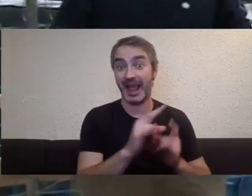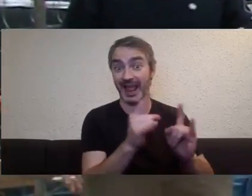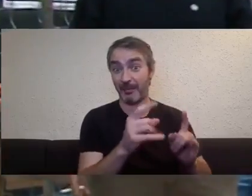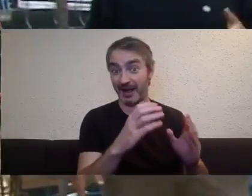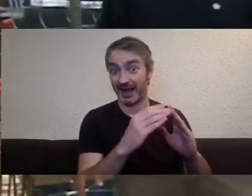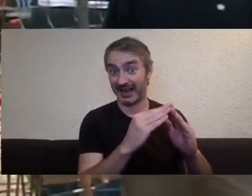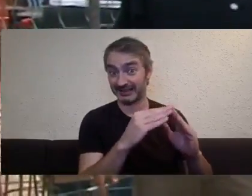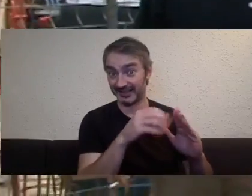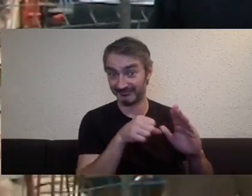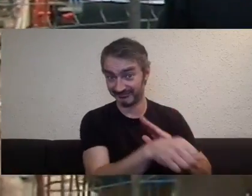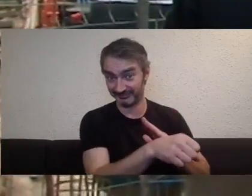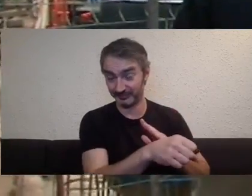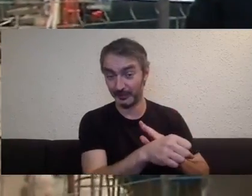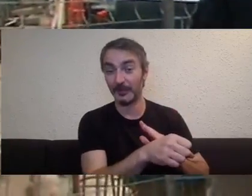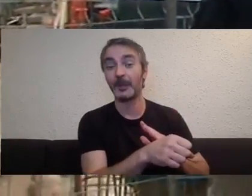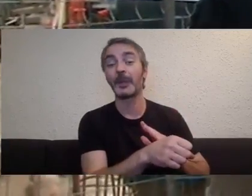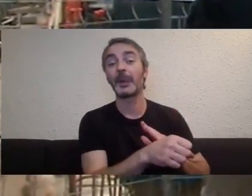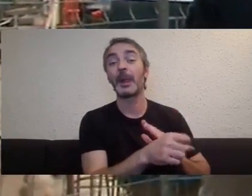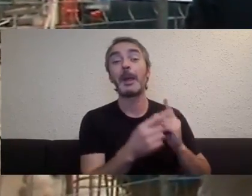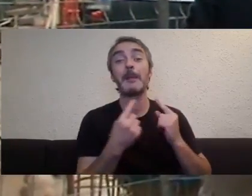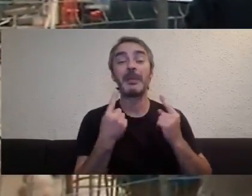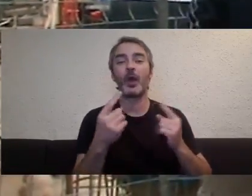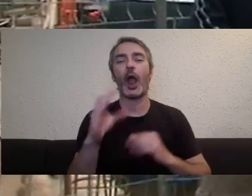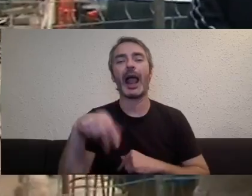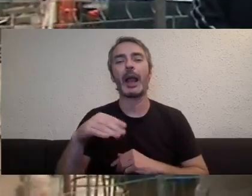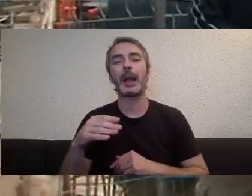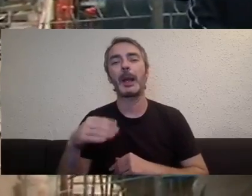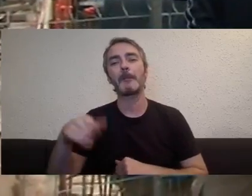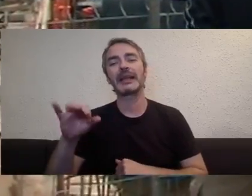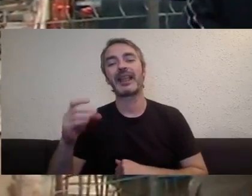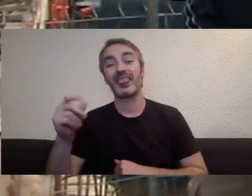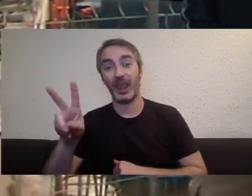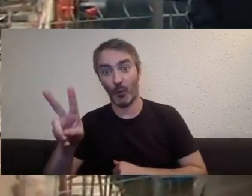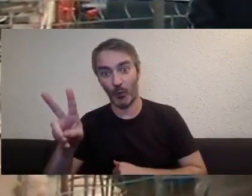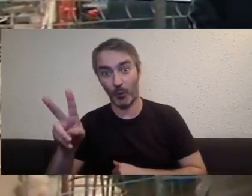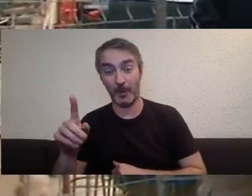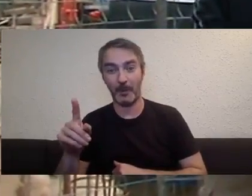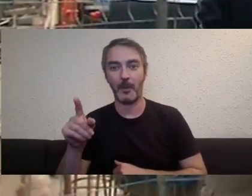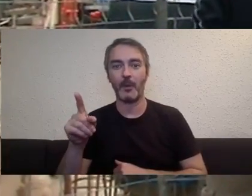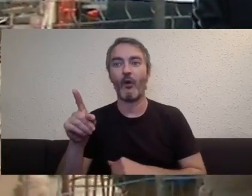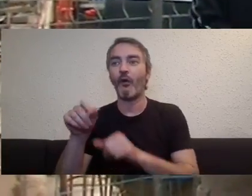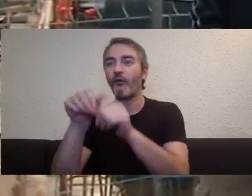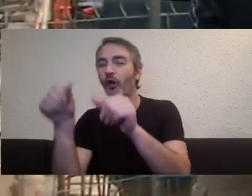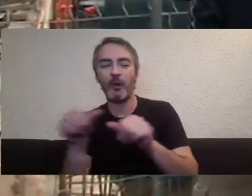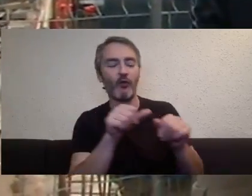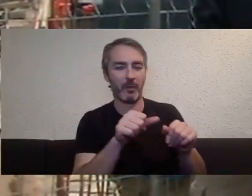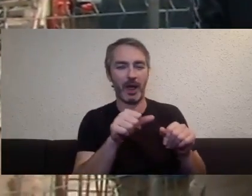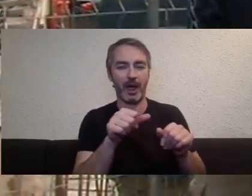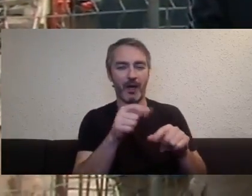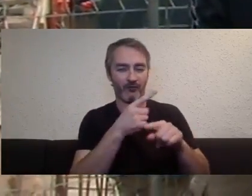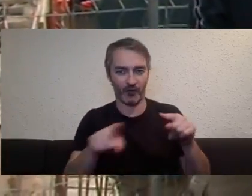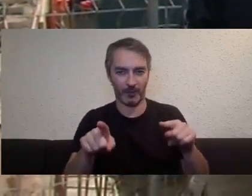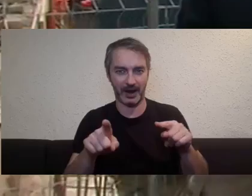Herba juntament amb la primera intentona de desallotjament de Can Masdeu, crec que va ser com un dels casos en els que es va produir una variació a les